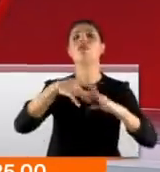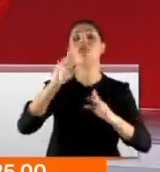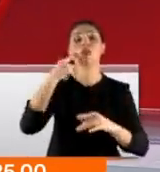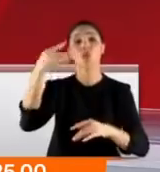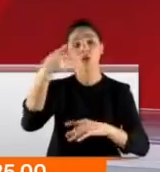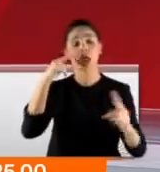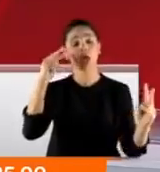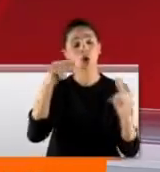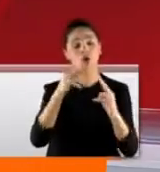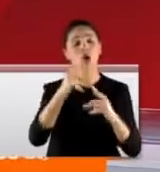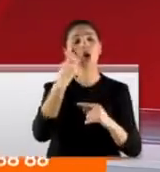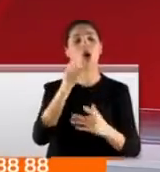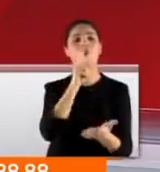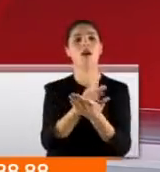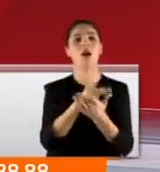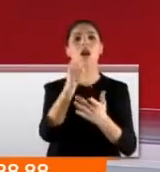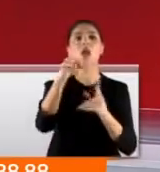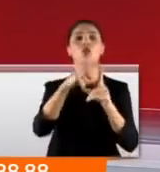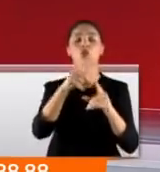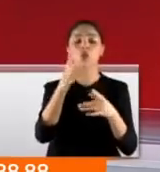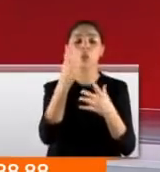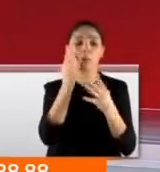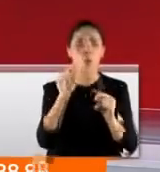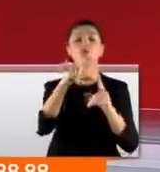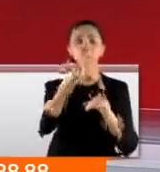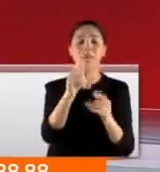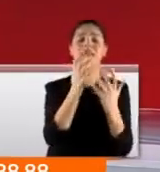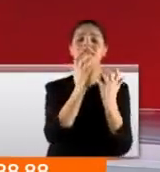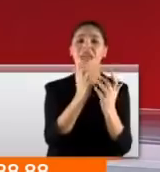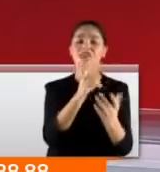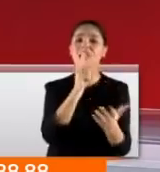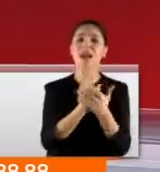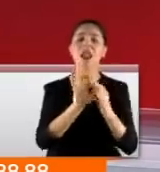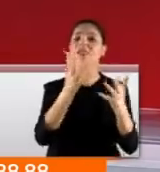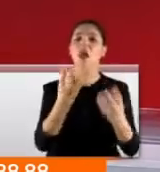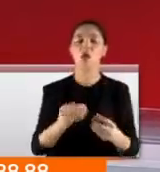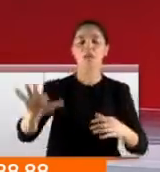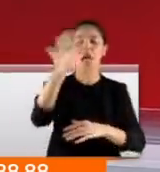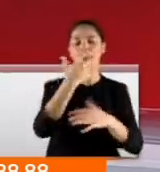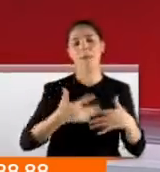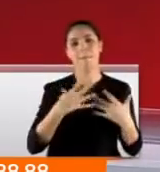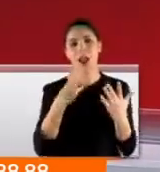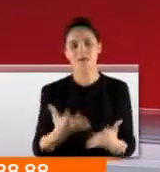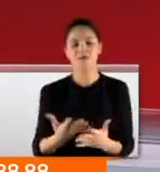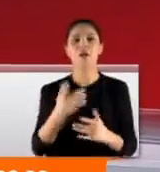görüşülerek karar veriliyor. Durum bu ama bekliyoruz. Çıkacak bir tavsiye kararı ne olabilir diye gözümüz kulağımız orada. Şimdi